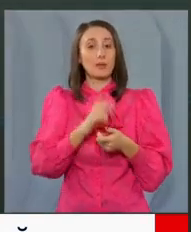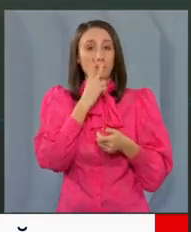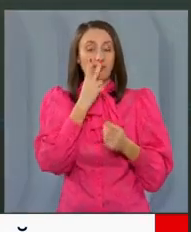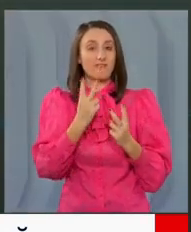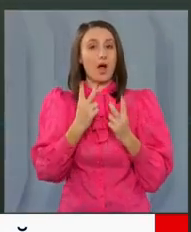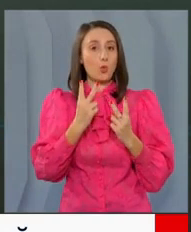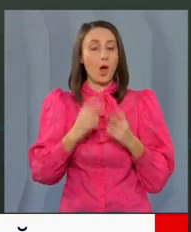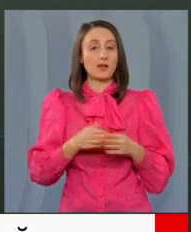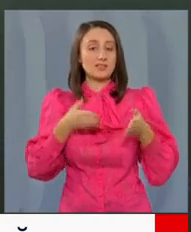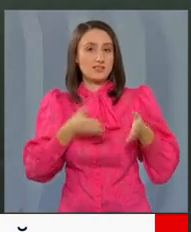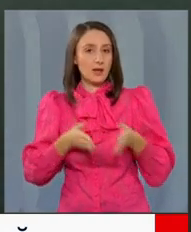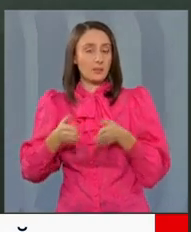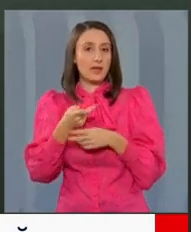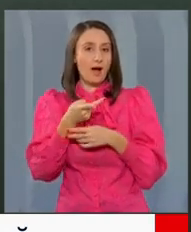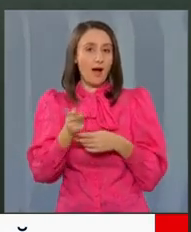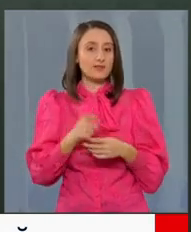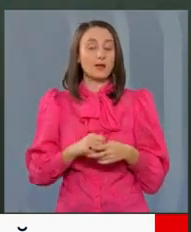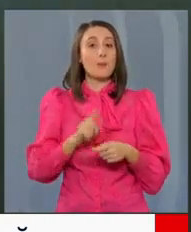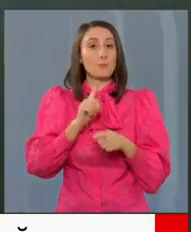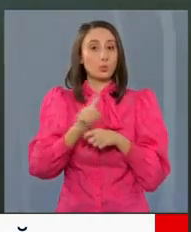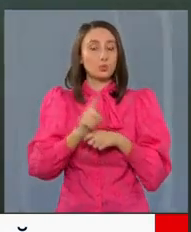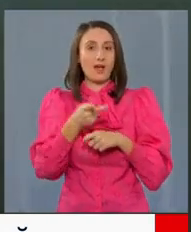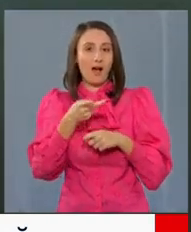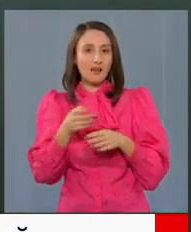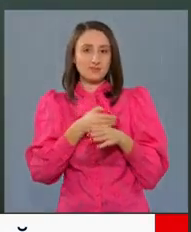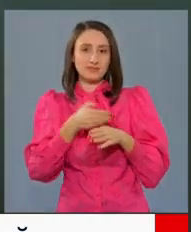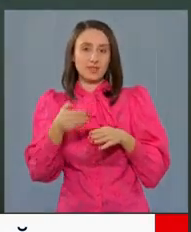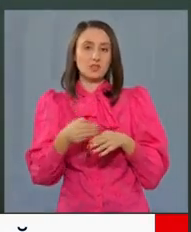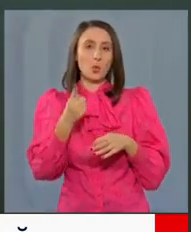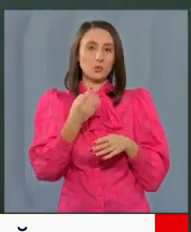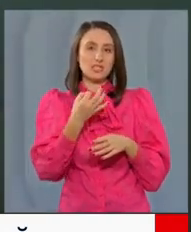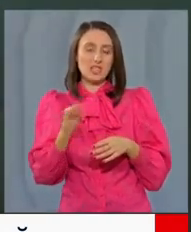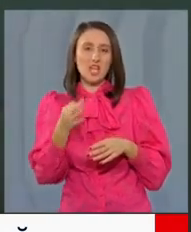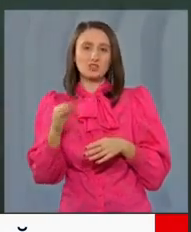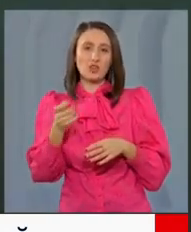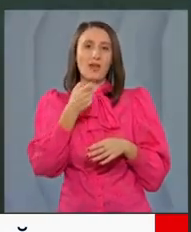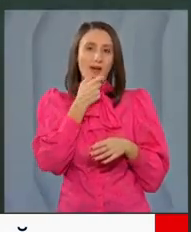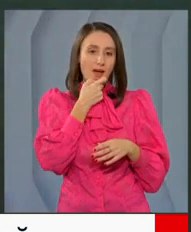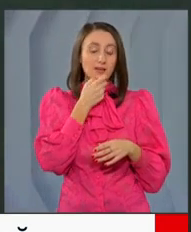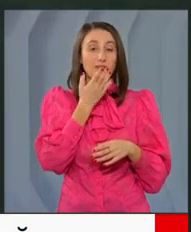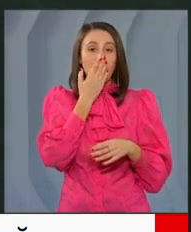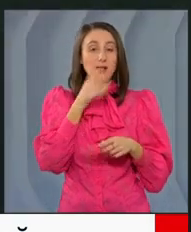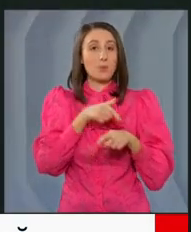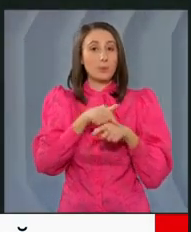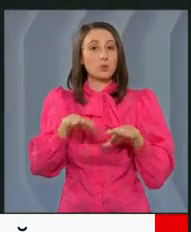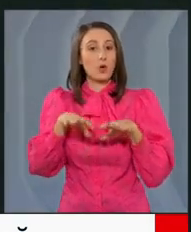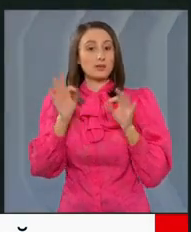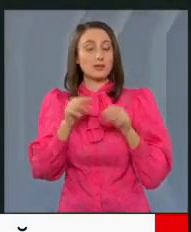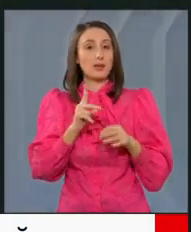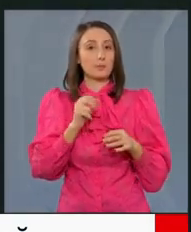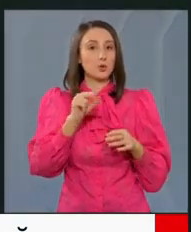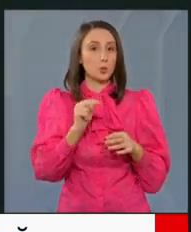valoarea zăcămintelor producția gazelor din Marea Neagră este întârziată cu aproape un deceniu față de momentul descoperirii săcământului